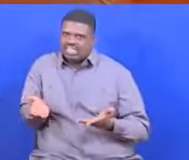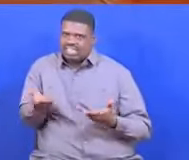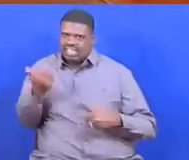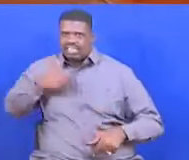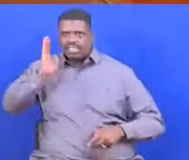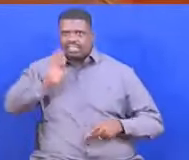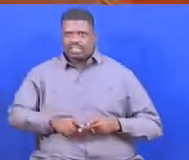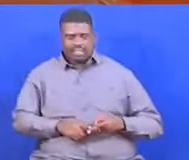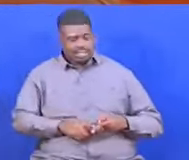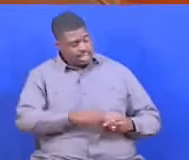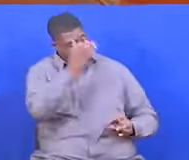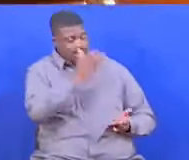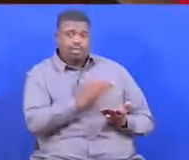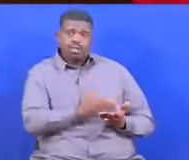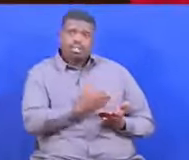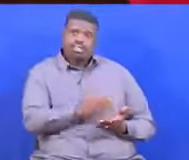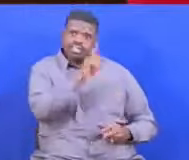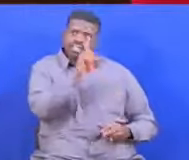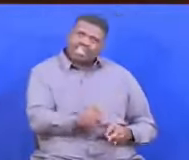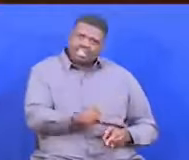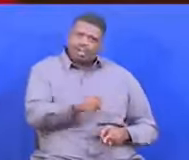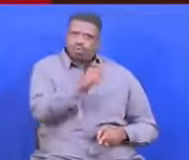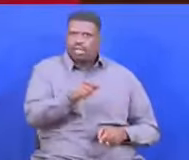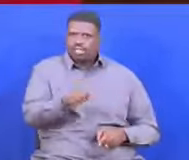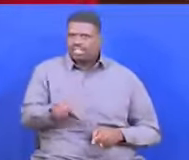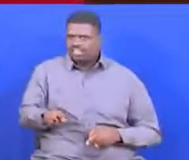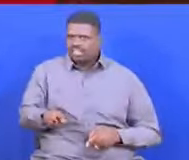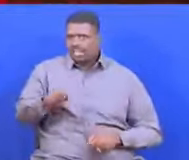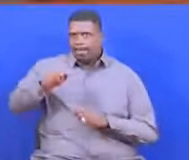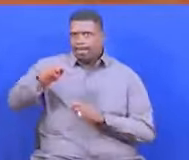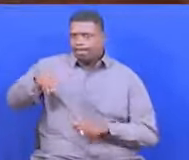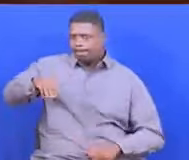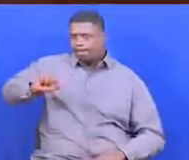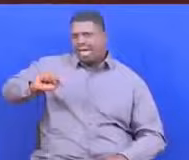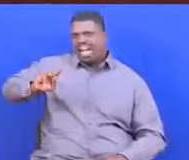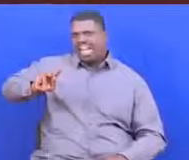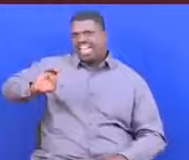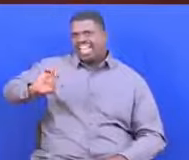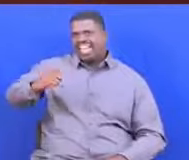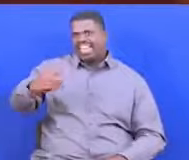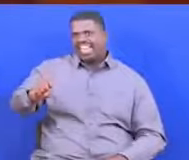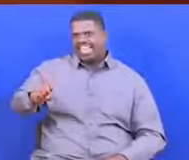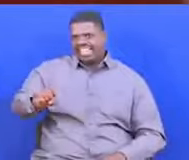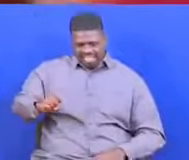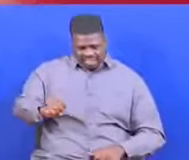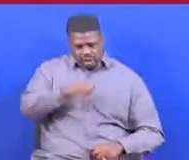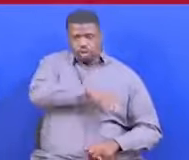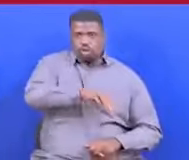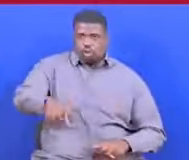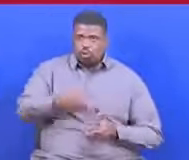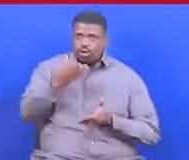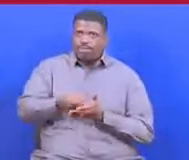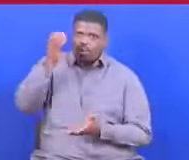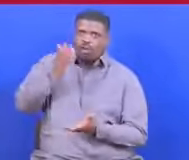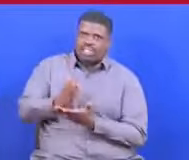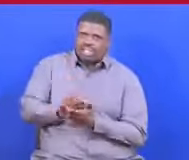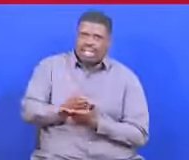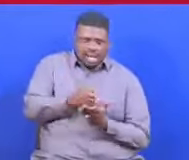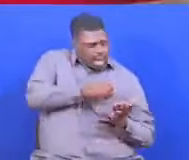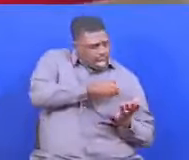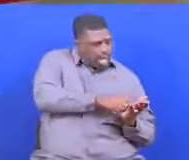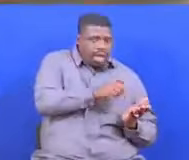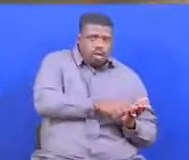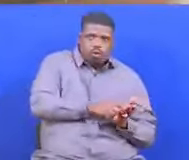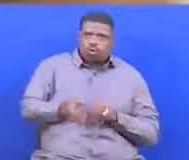serikali inawahakikishiaje wananchi wa Makete soko na bei ya uhakika ya zao la ngano? Naibu waziri wa